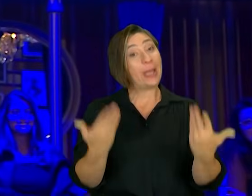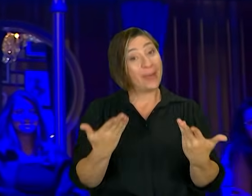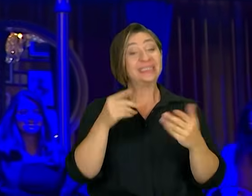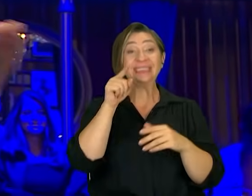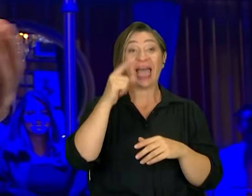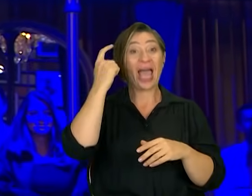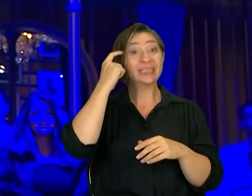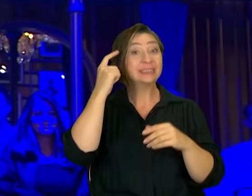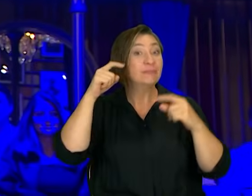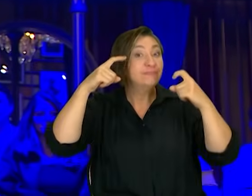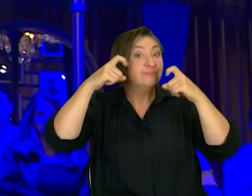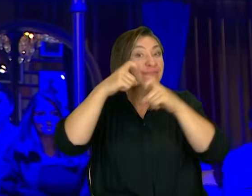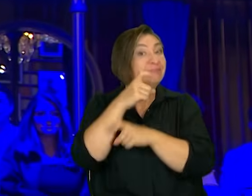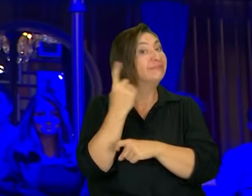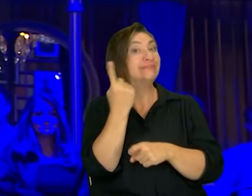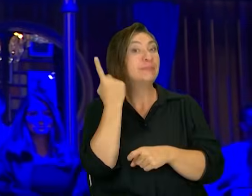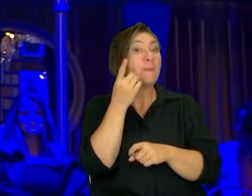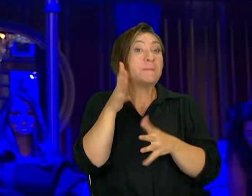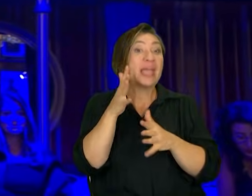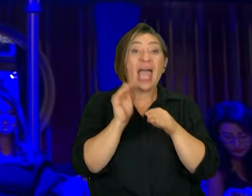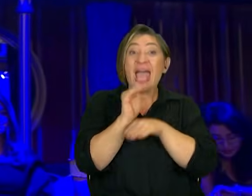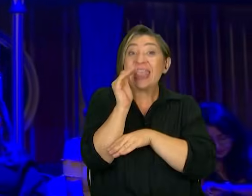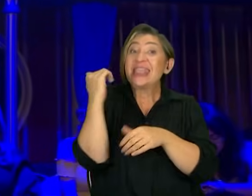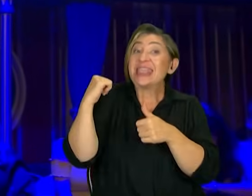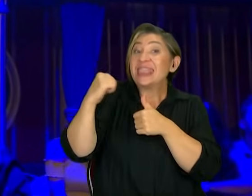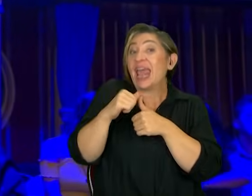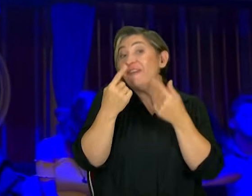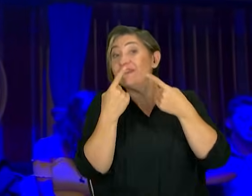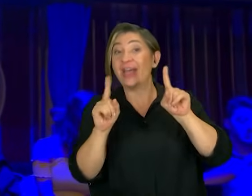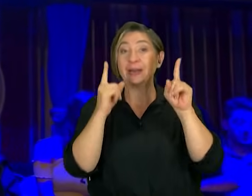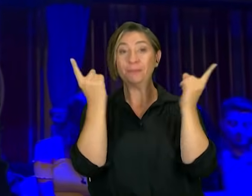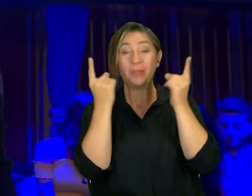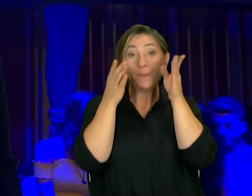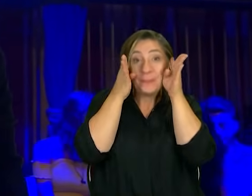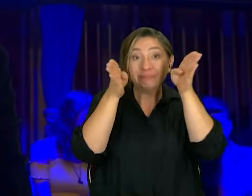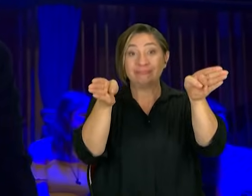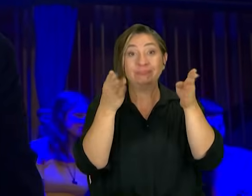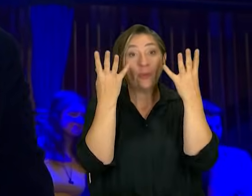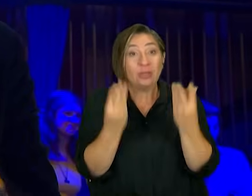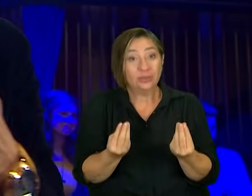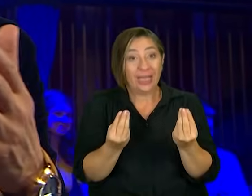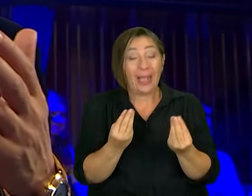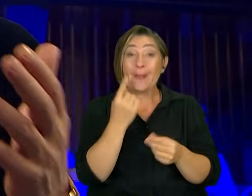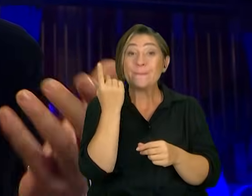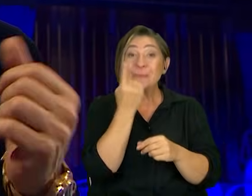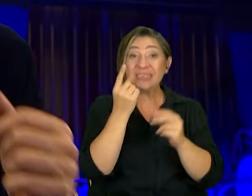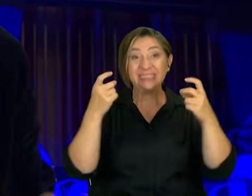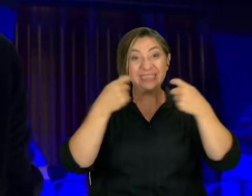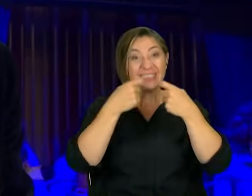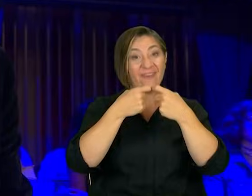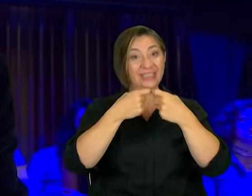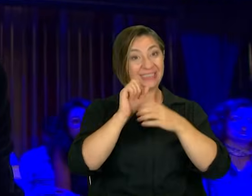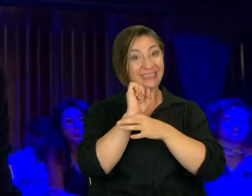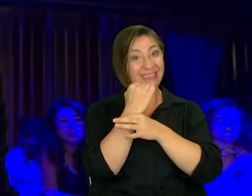size aklınızı kurcalayacak, belki hayata tekrar farklı bir şekilde bakmanızı sağlayacak bir savaş